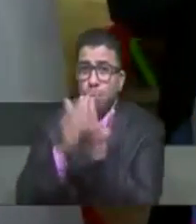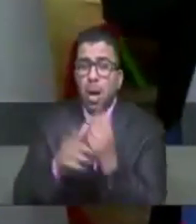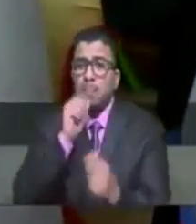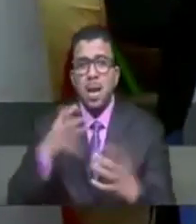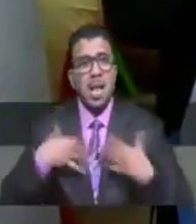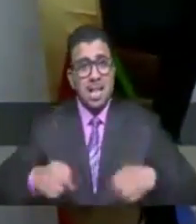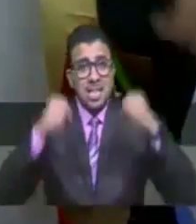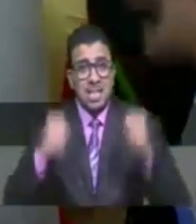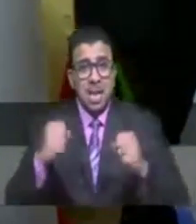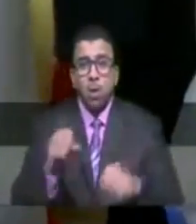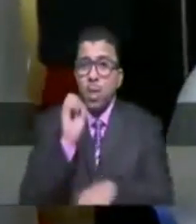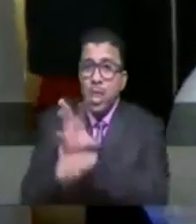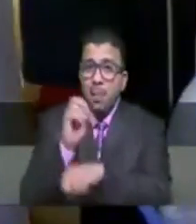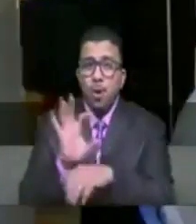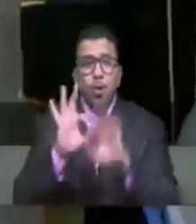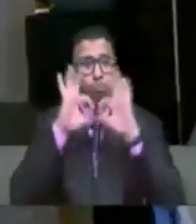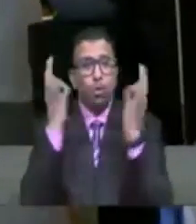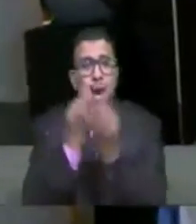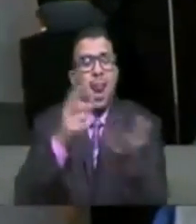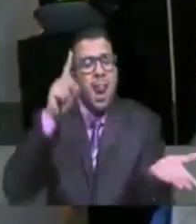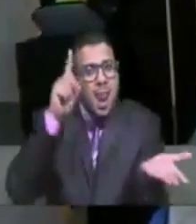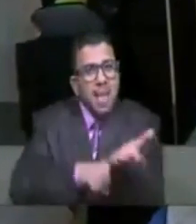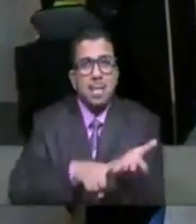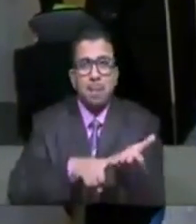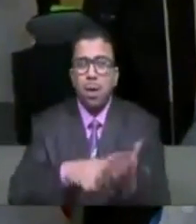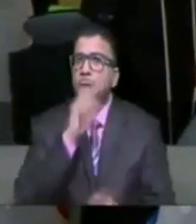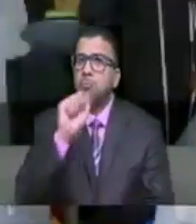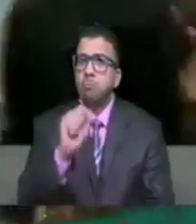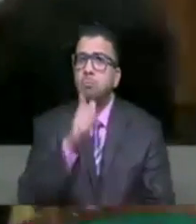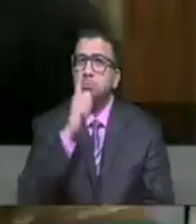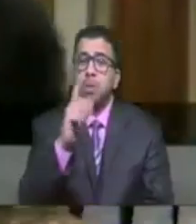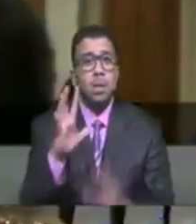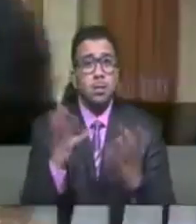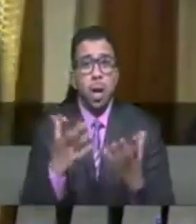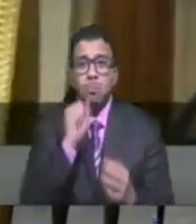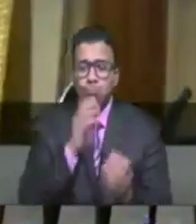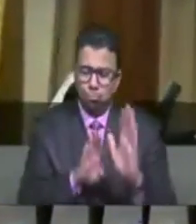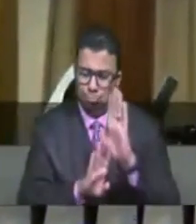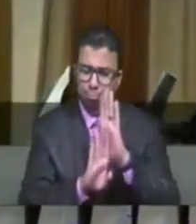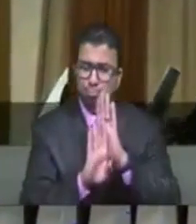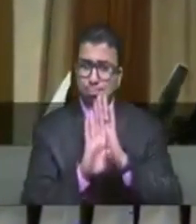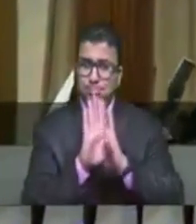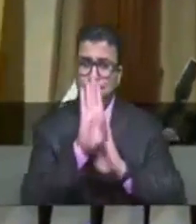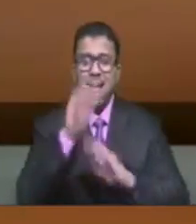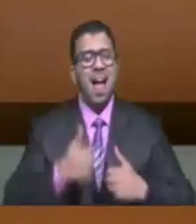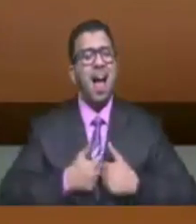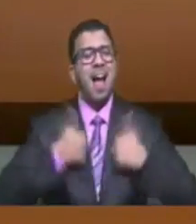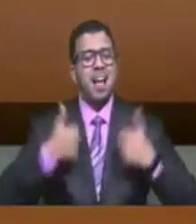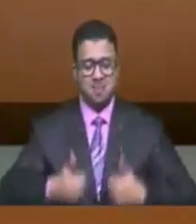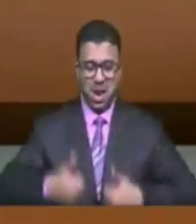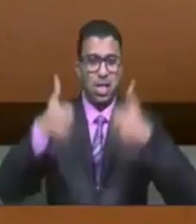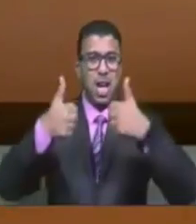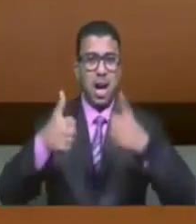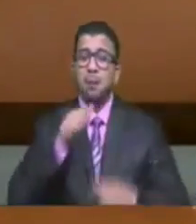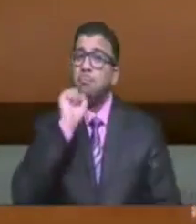المجالات الصحية والتربوية والمجتمعية اللازمة، وذلك من أجل أن يشقوا طريقهم في الحياة بنجاح